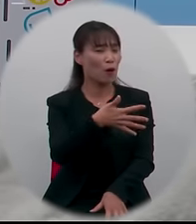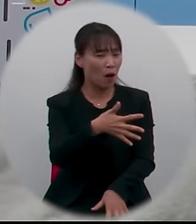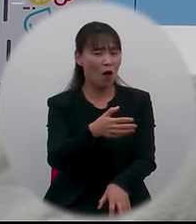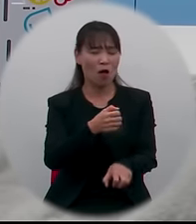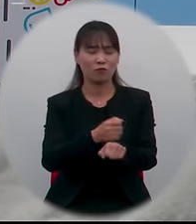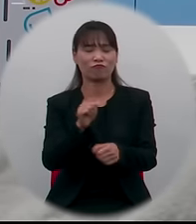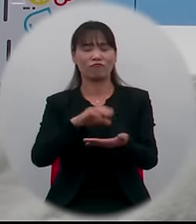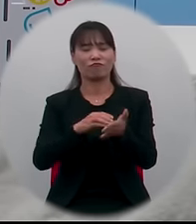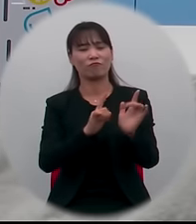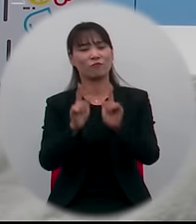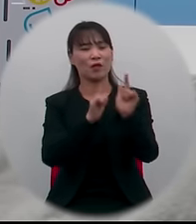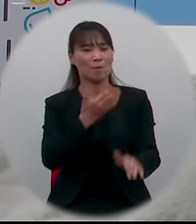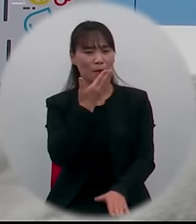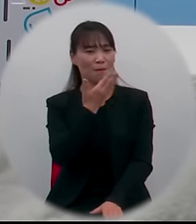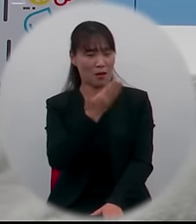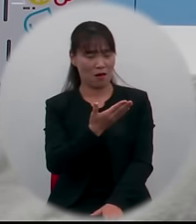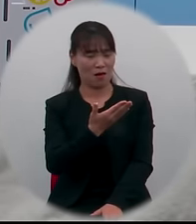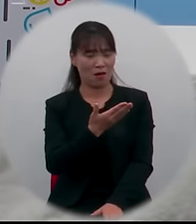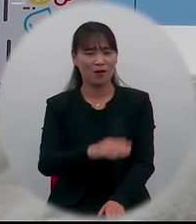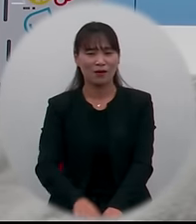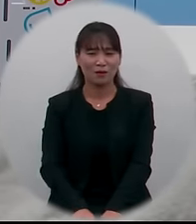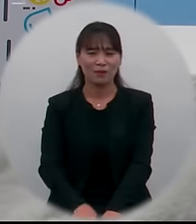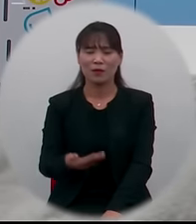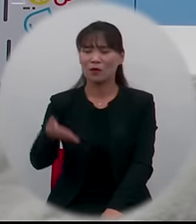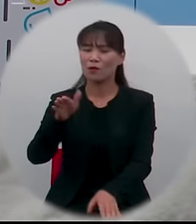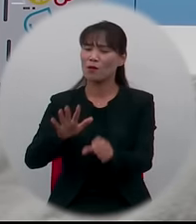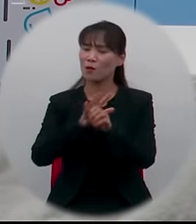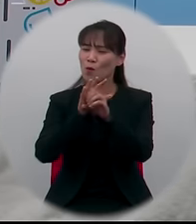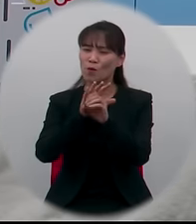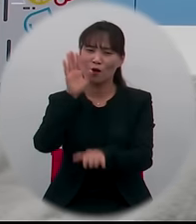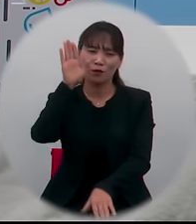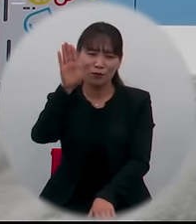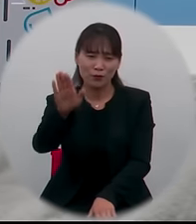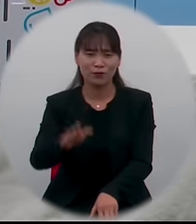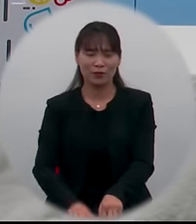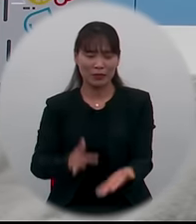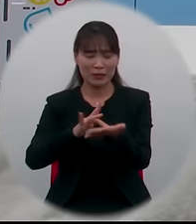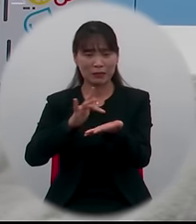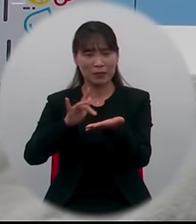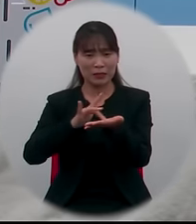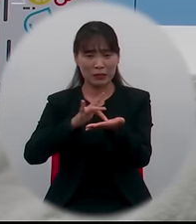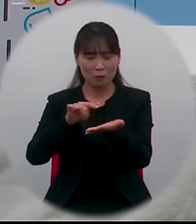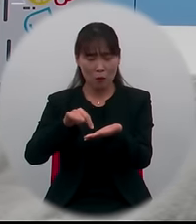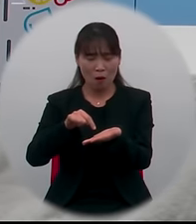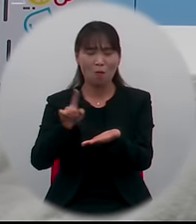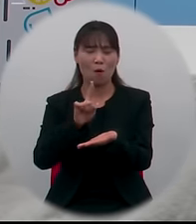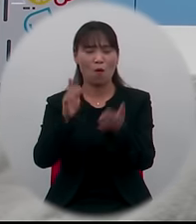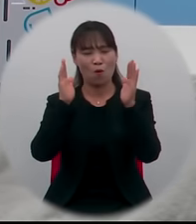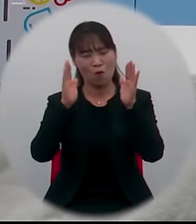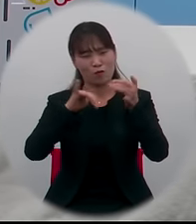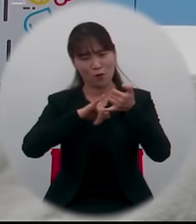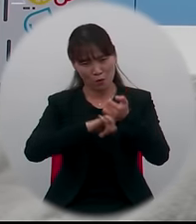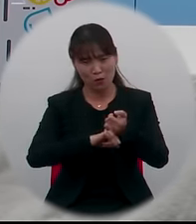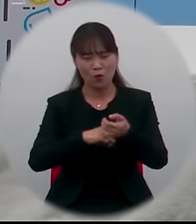버틸 수 있던 시기는 존재했습니다 근데 코로나 19 이후 이제는 스마트폰이 공부의 주요 도구 또